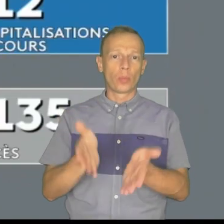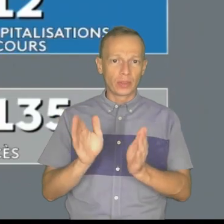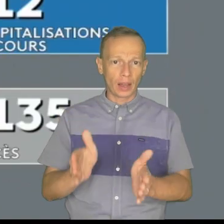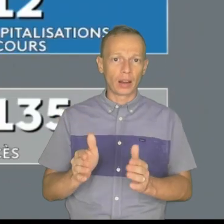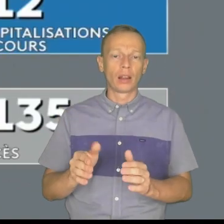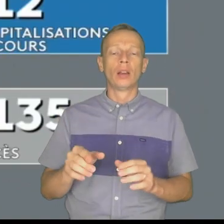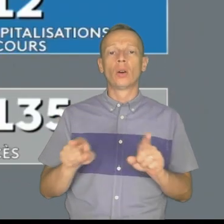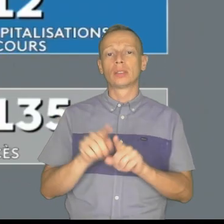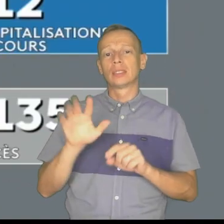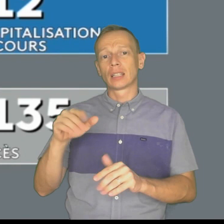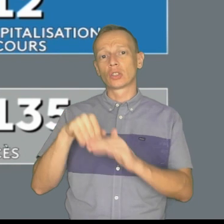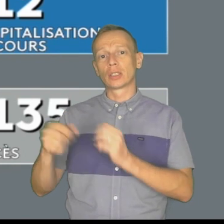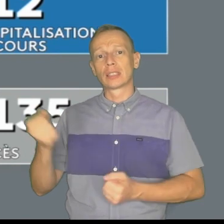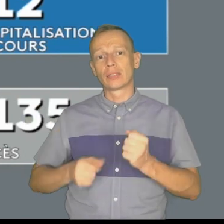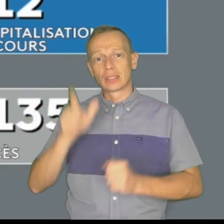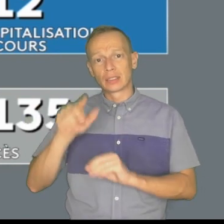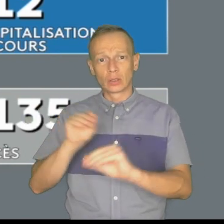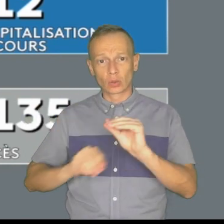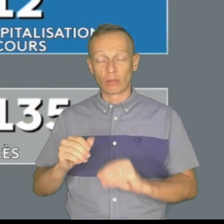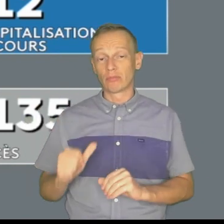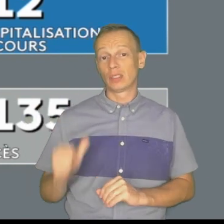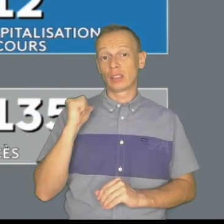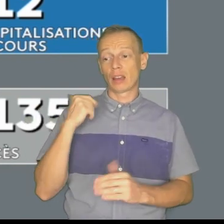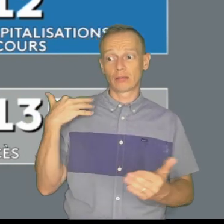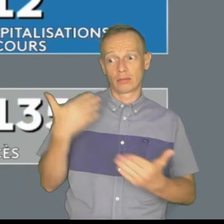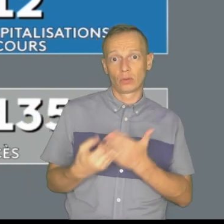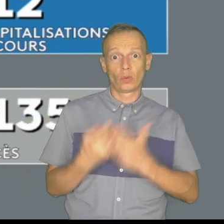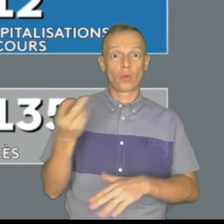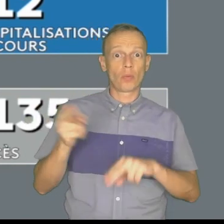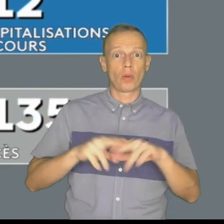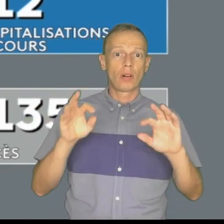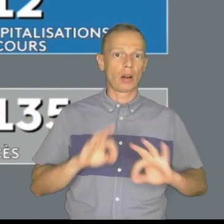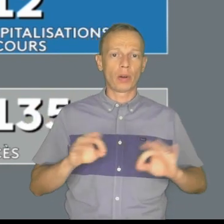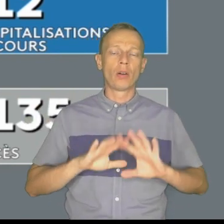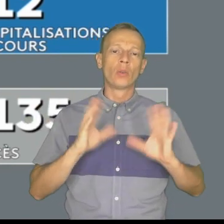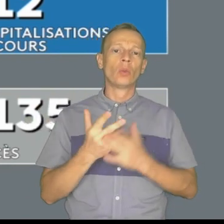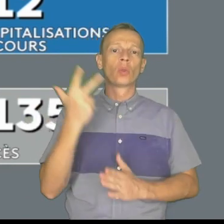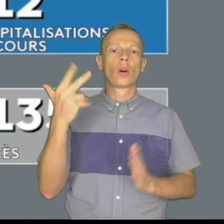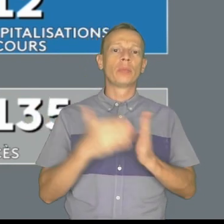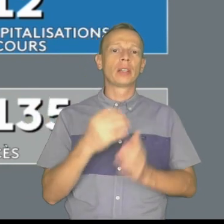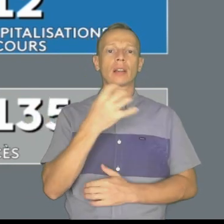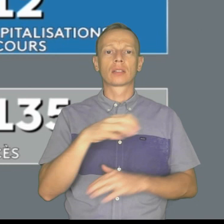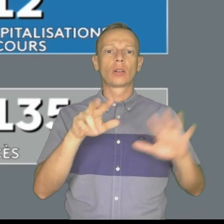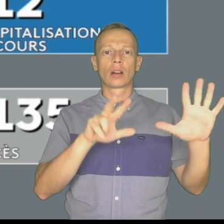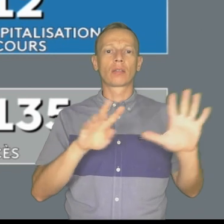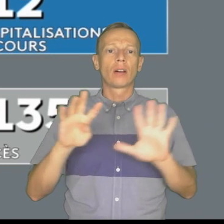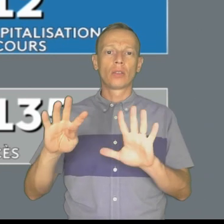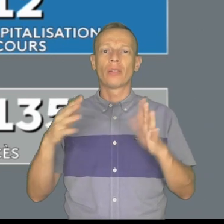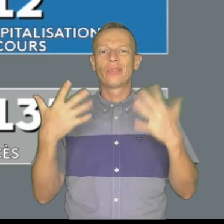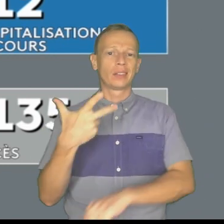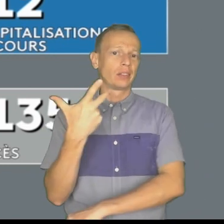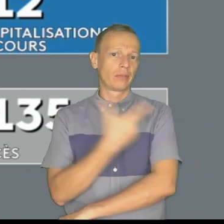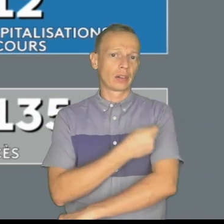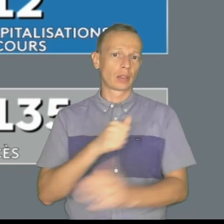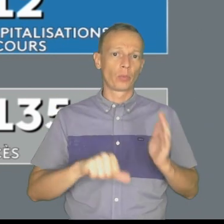en réanimation. Aucun décès à déplorer depuis hier. À la date d'aujourd'hui, 3489 personnes ont reçu